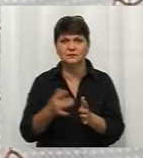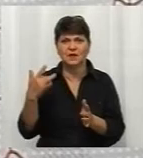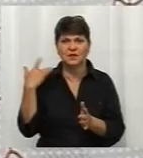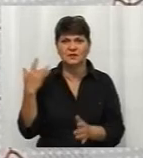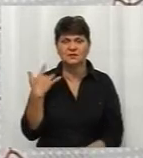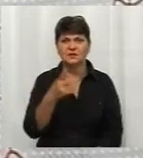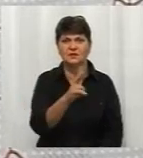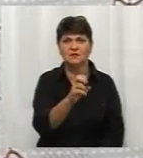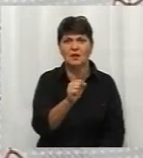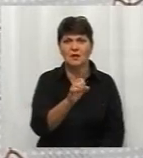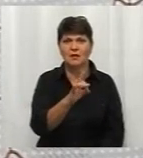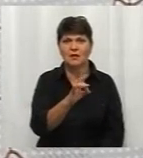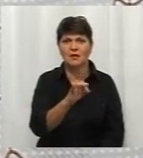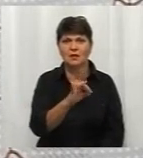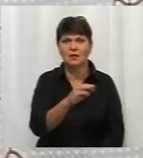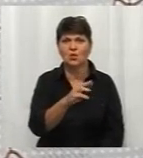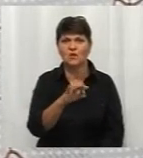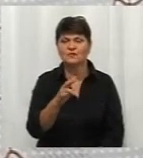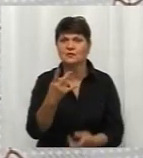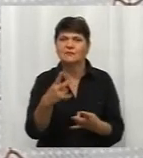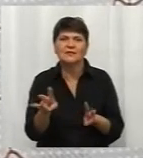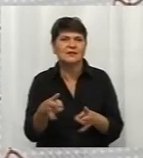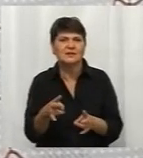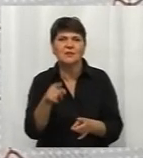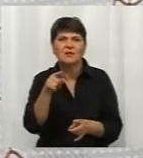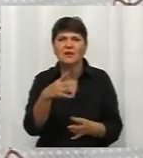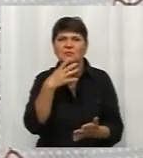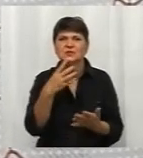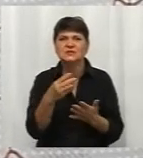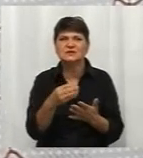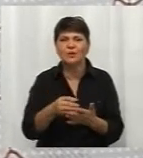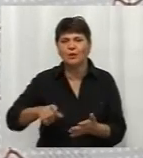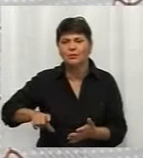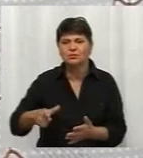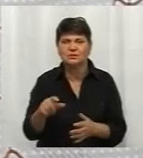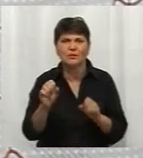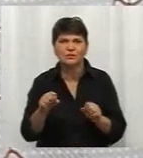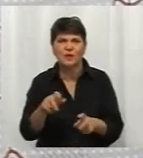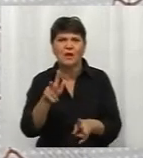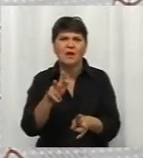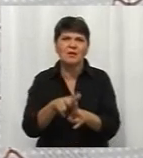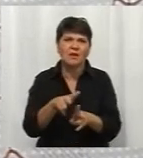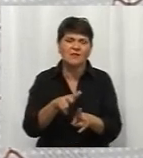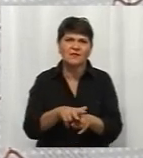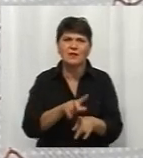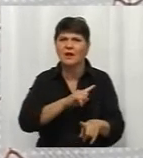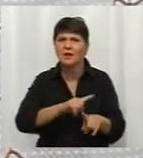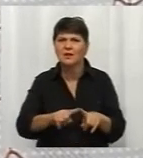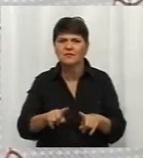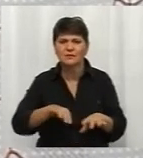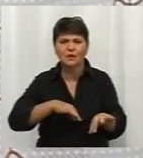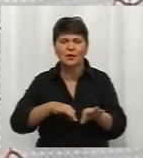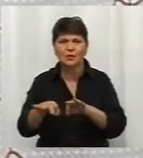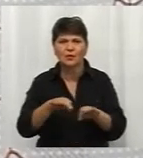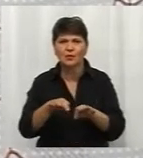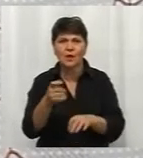параметри вулиці настільки на даний час вичерпали свої можливості, тобто завантаження і інтенсивність руху там